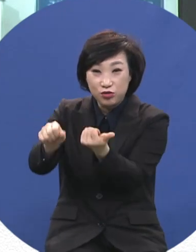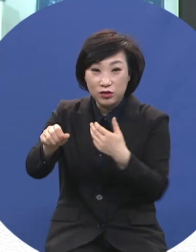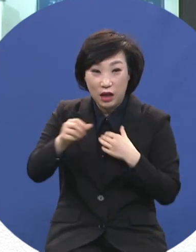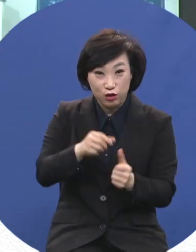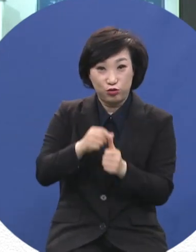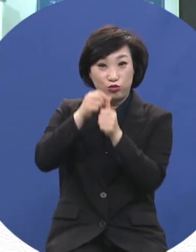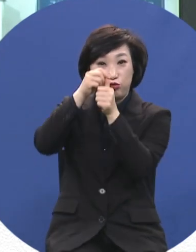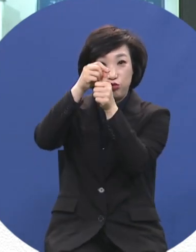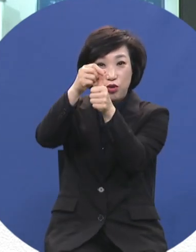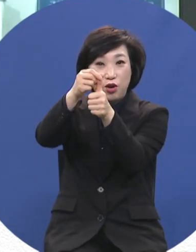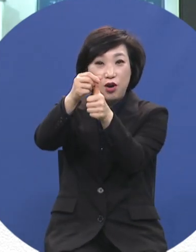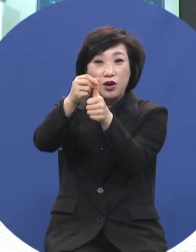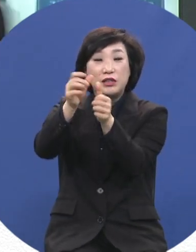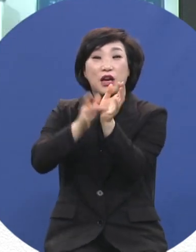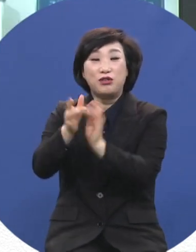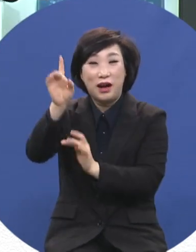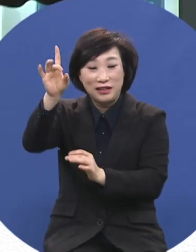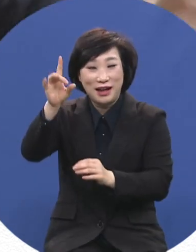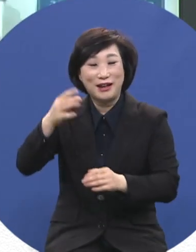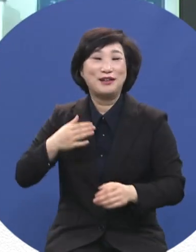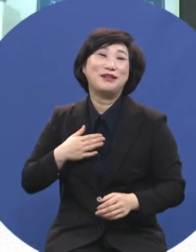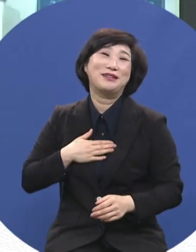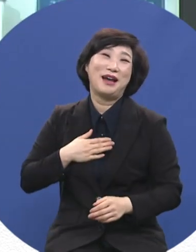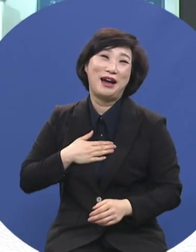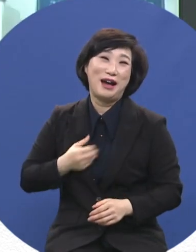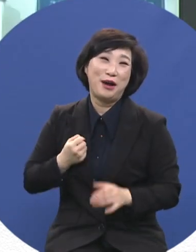구원하신 예수밖에는 내 속에 없는 거야.